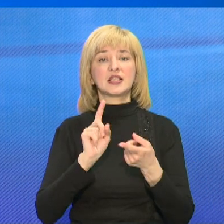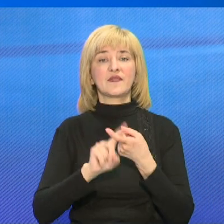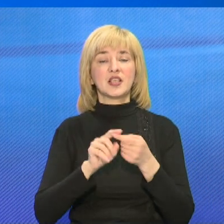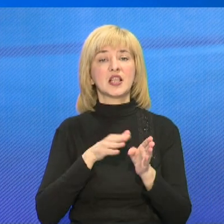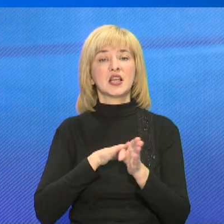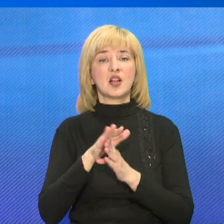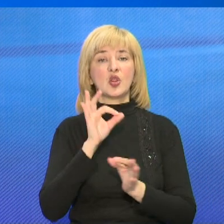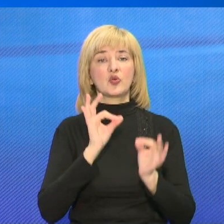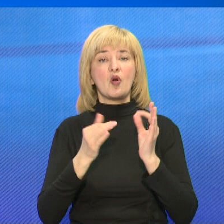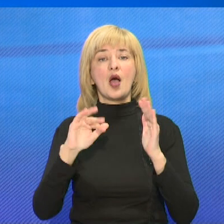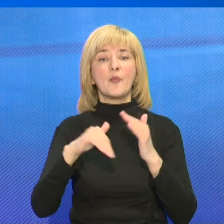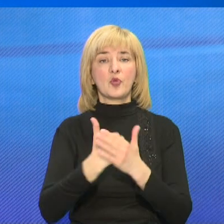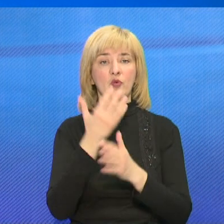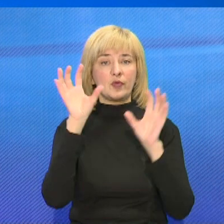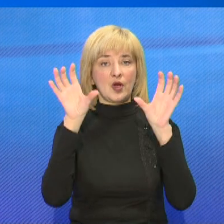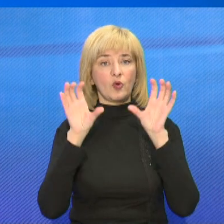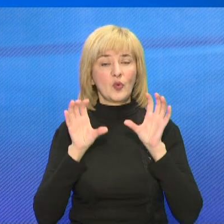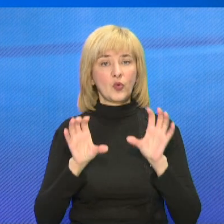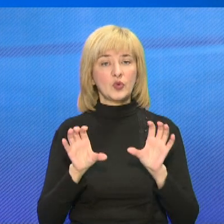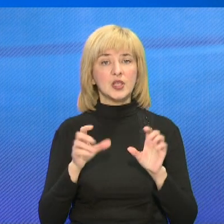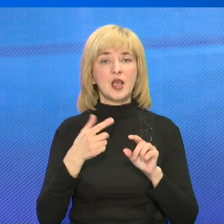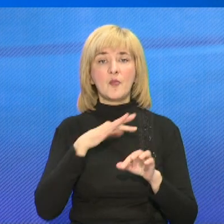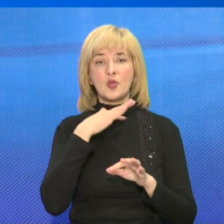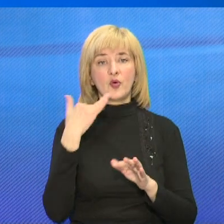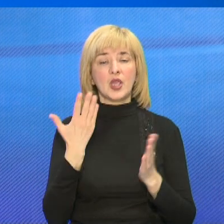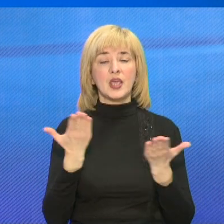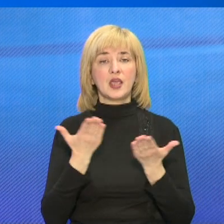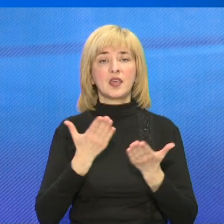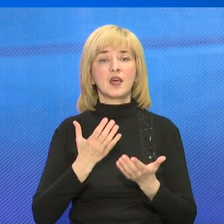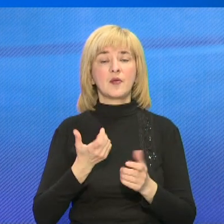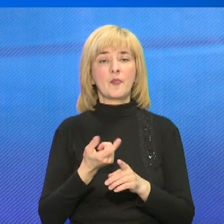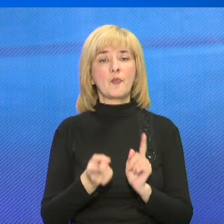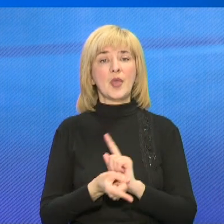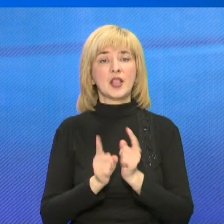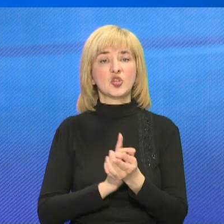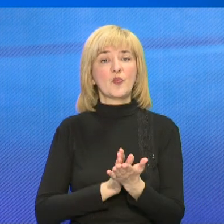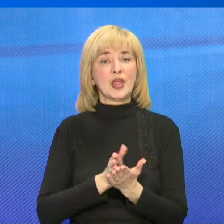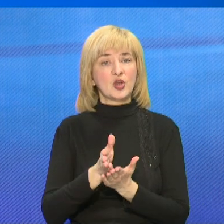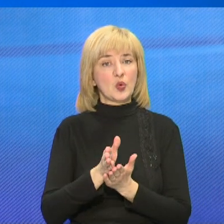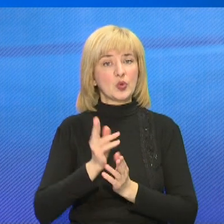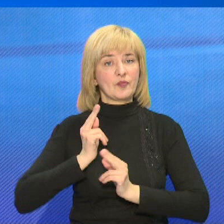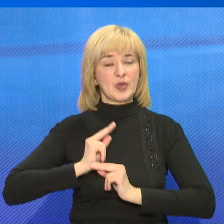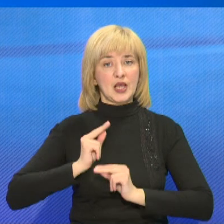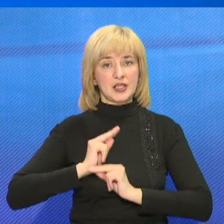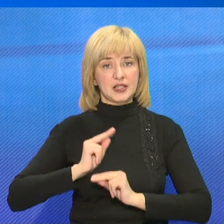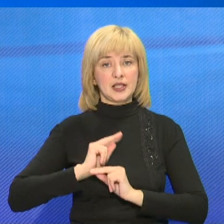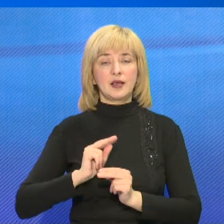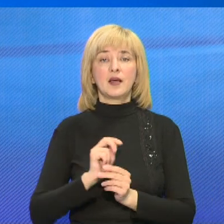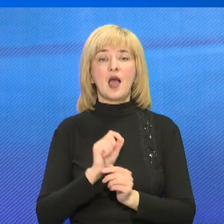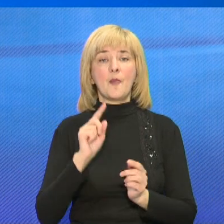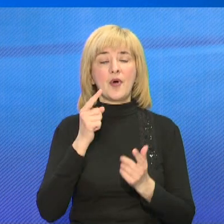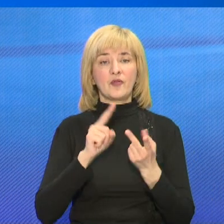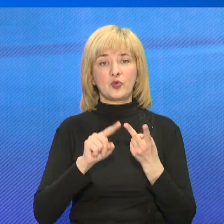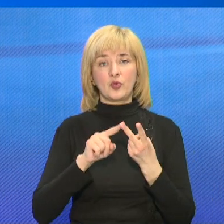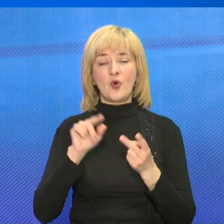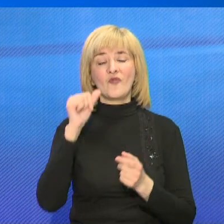рэалізацыяй норму абноўленага кодэкса, многія з якіх істотна мяняюць падыходы да працы галіны. А па-другое, у год гістарычнай памяці